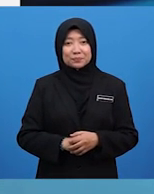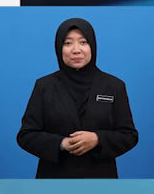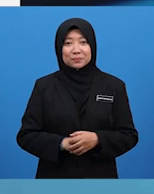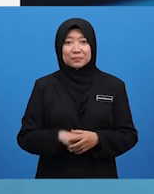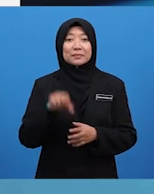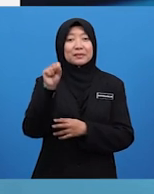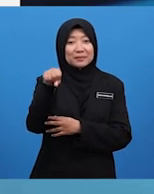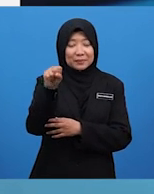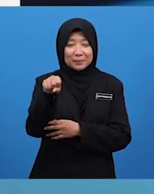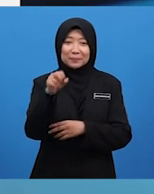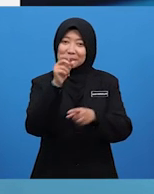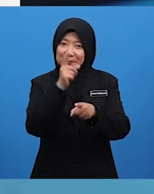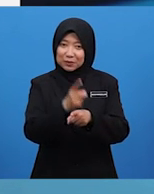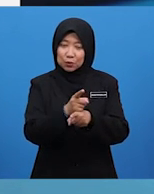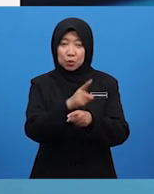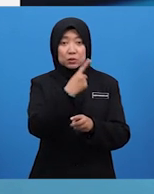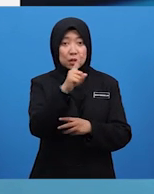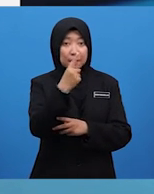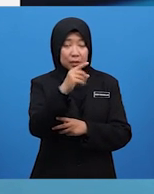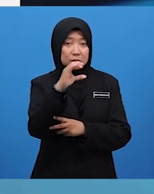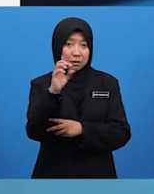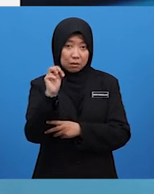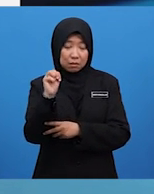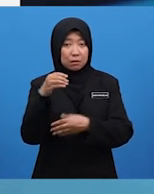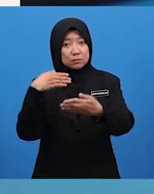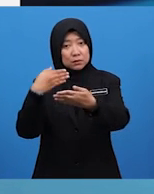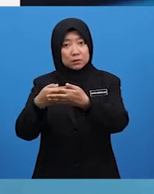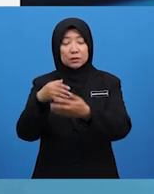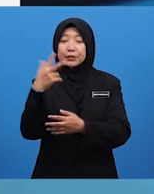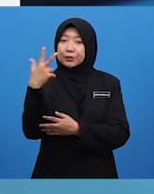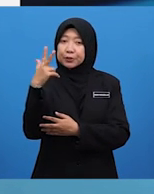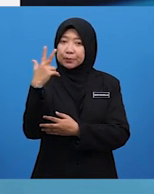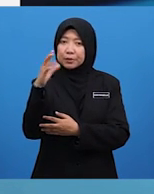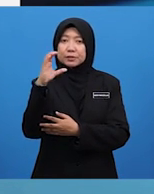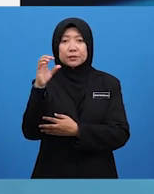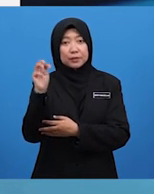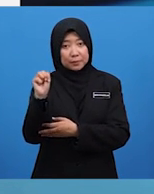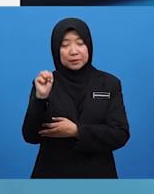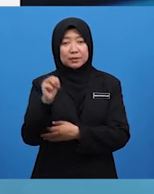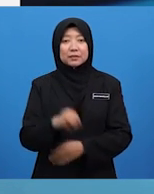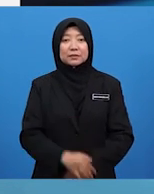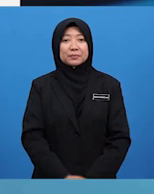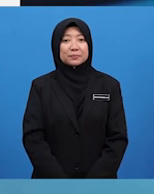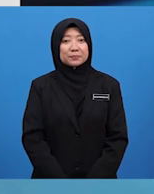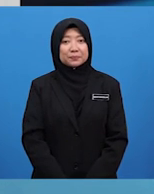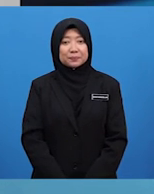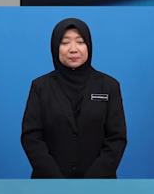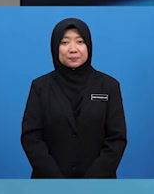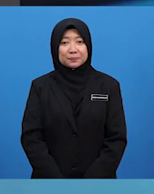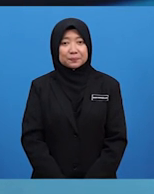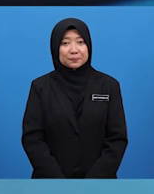Ya, betul. 11 cm hingga 13 cm.